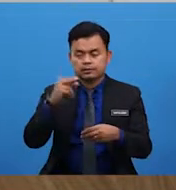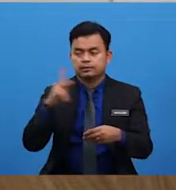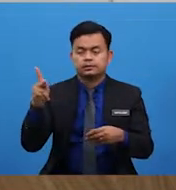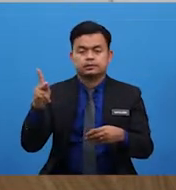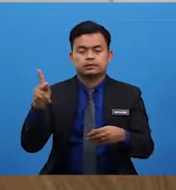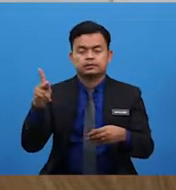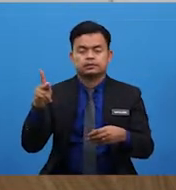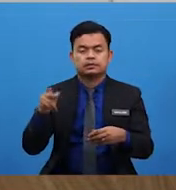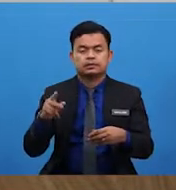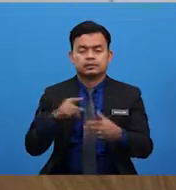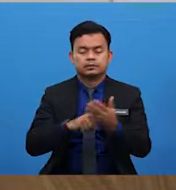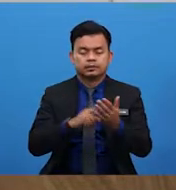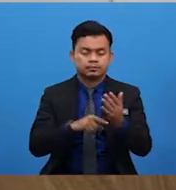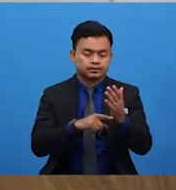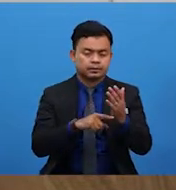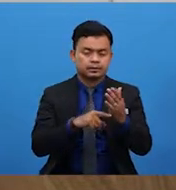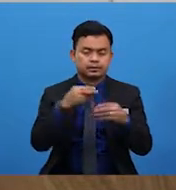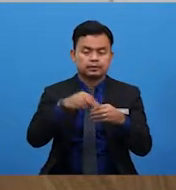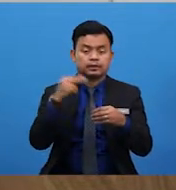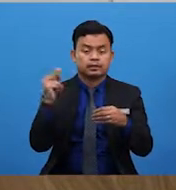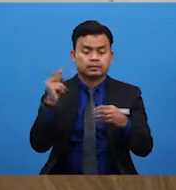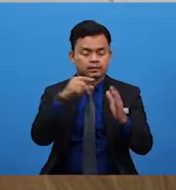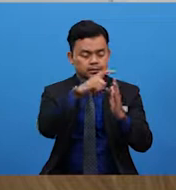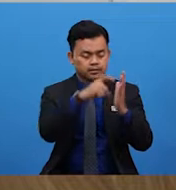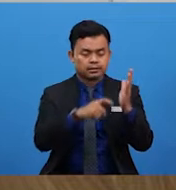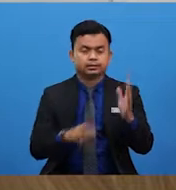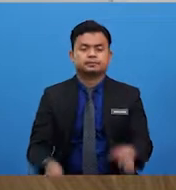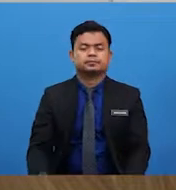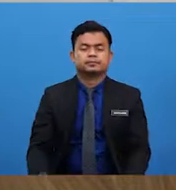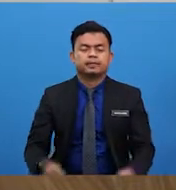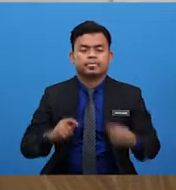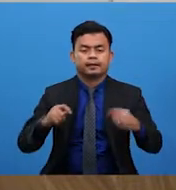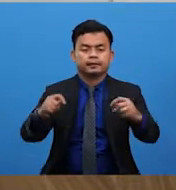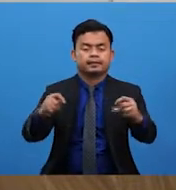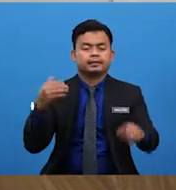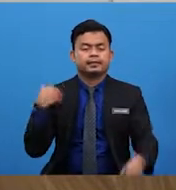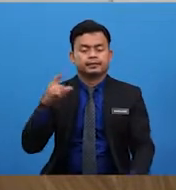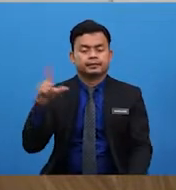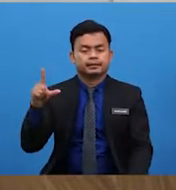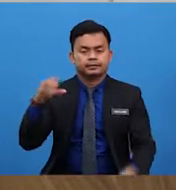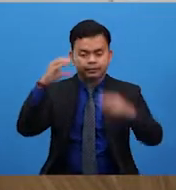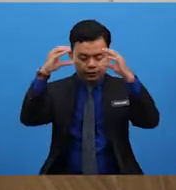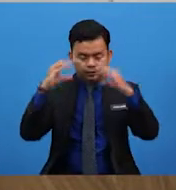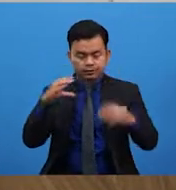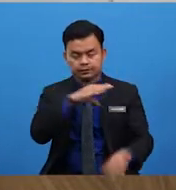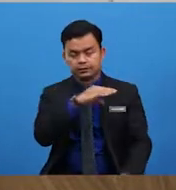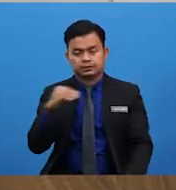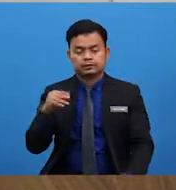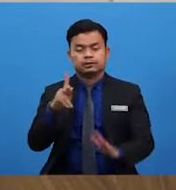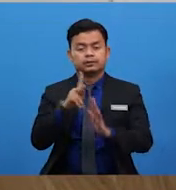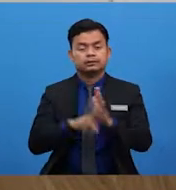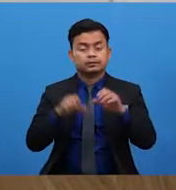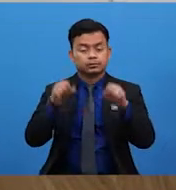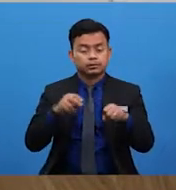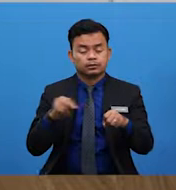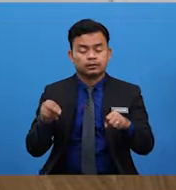dijual Oke menikah Lite ini kita di media pakai dan teknik pulau ochado dan kemampuan seseorang pelukis